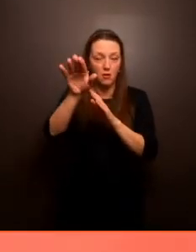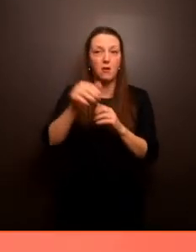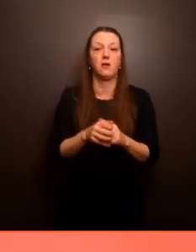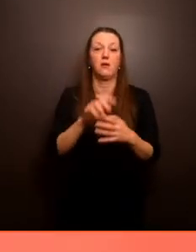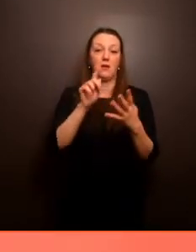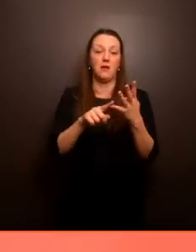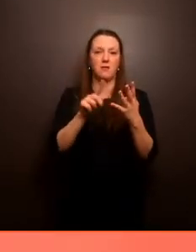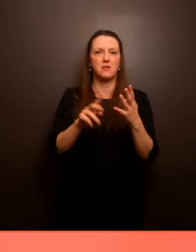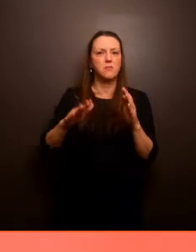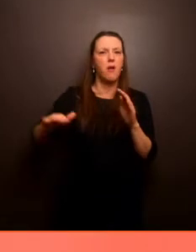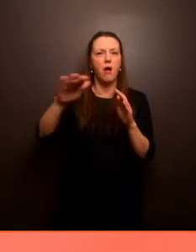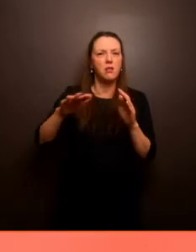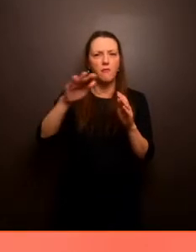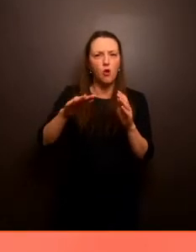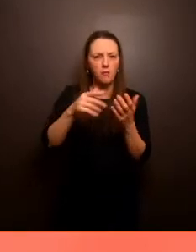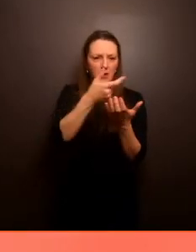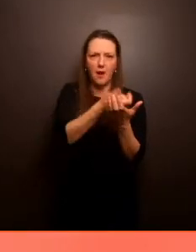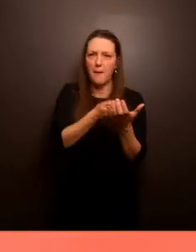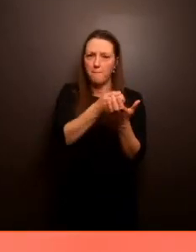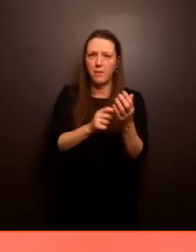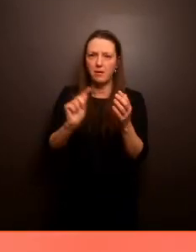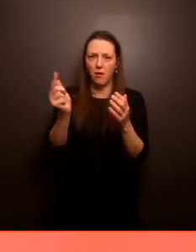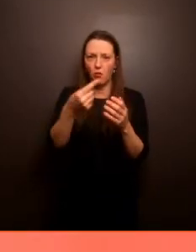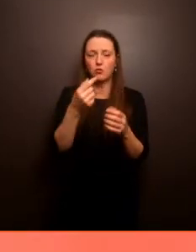ja need võimalusi on väga palju rohkem kui traditsiooniline